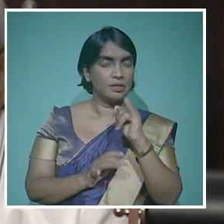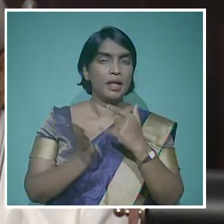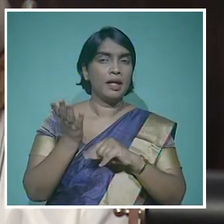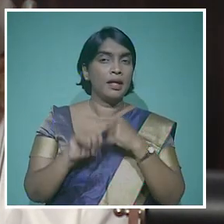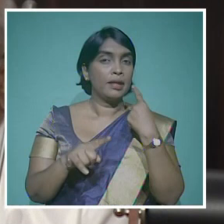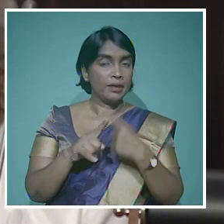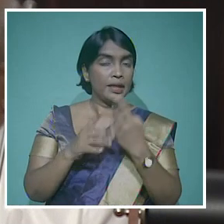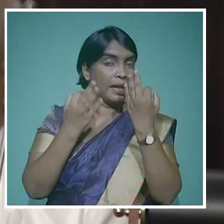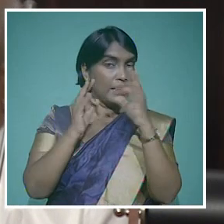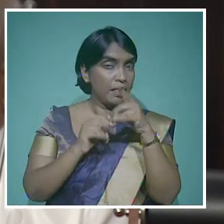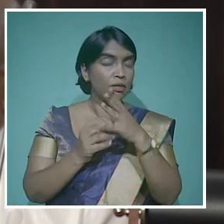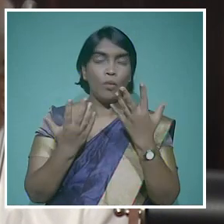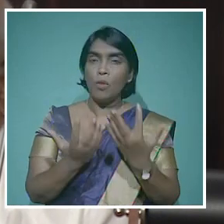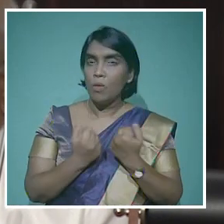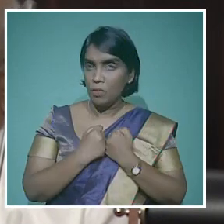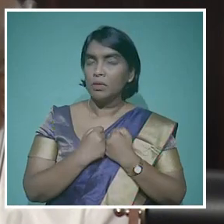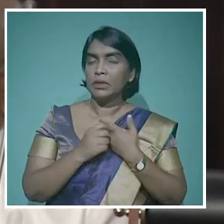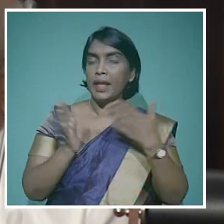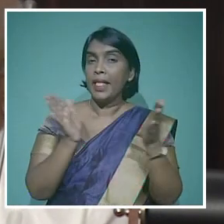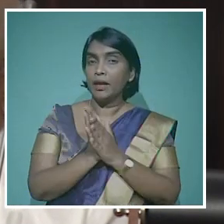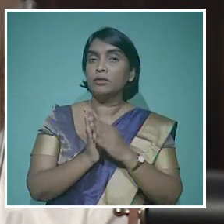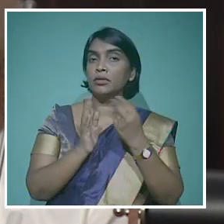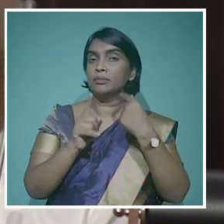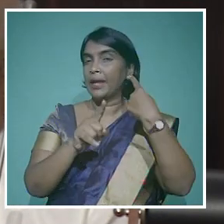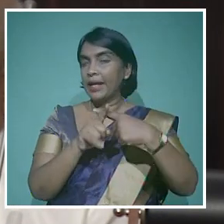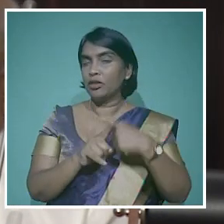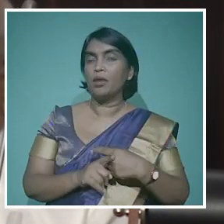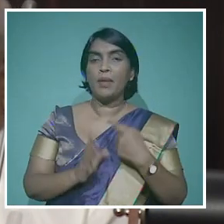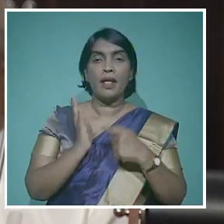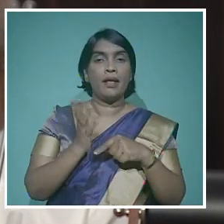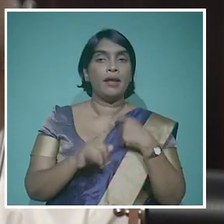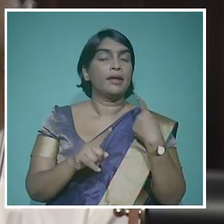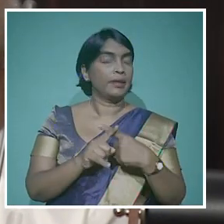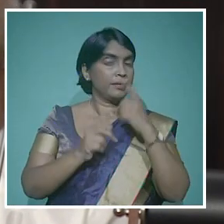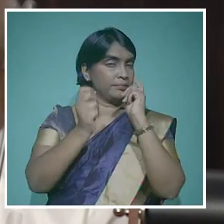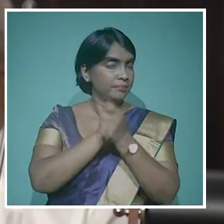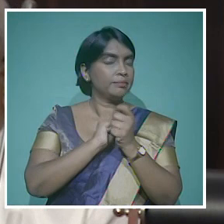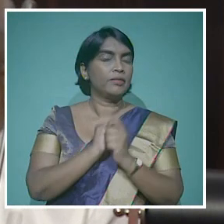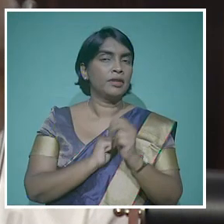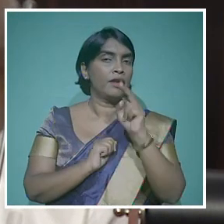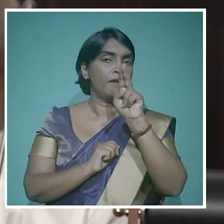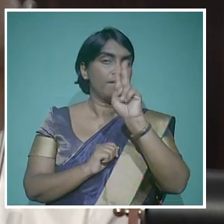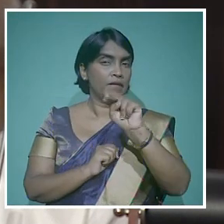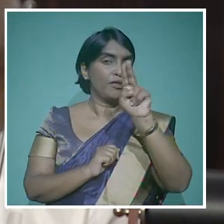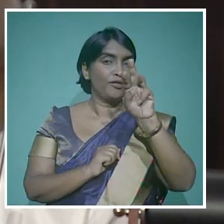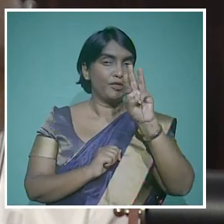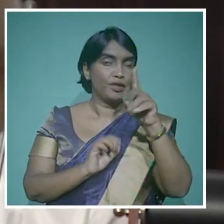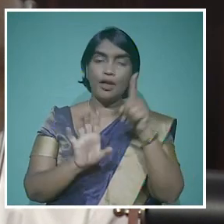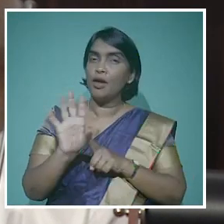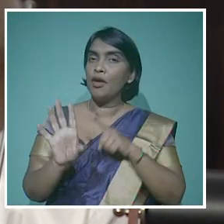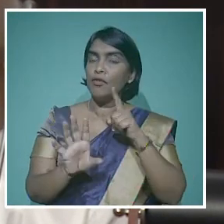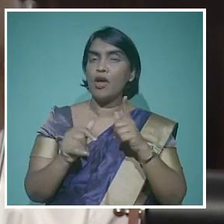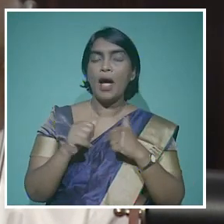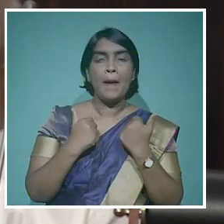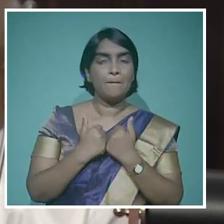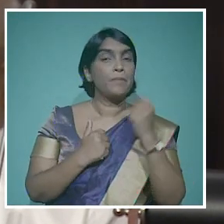නිදහස් කිරීම ඉවත් කිරීමට අවශ්‍ය එකතු කළ අගය මත බදු පනතේ සංශෝධන 2023 වසරේ අප්‍රේල්